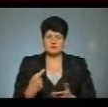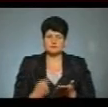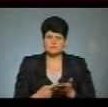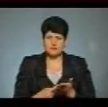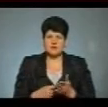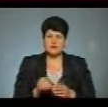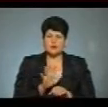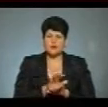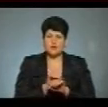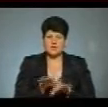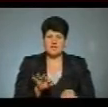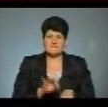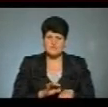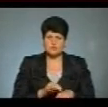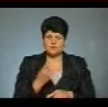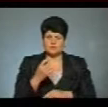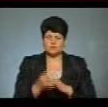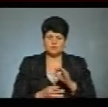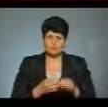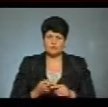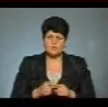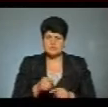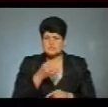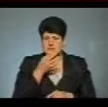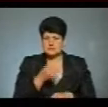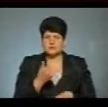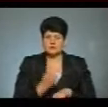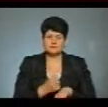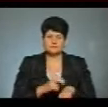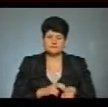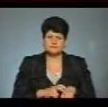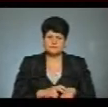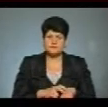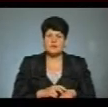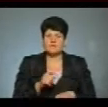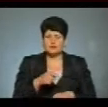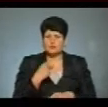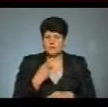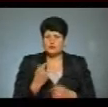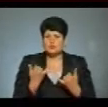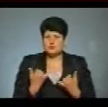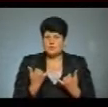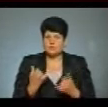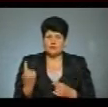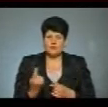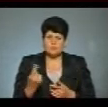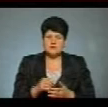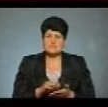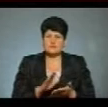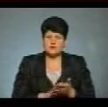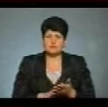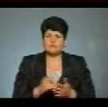за добу. Про це повідомив епідеміолог обласного лабораторного центру Володимир Паничев. За його словами, на сьогодні в області